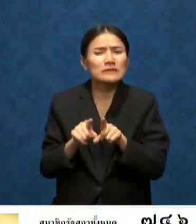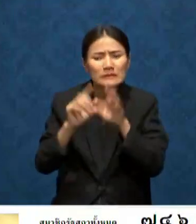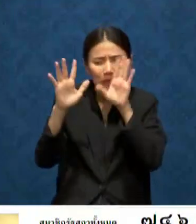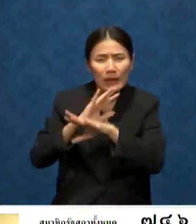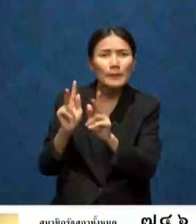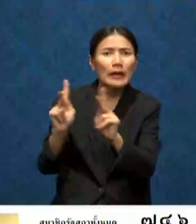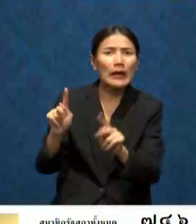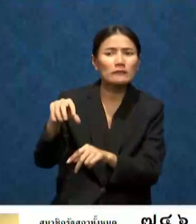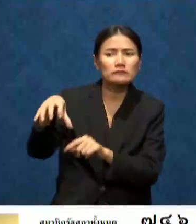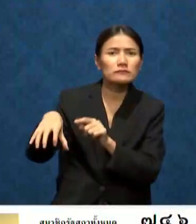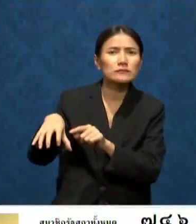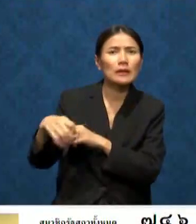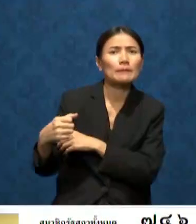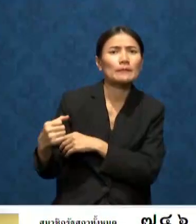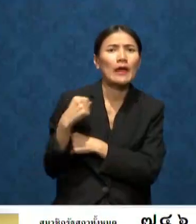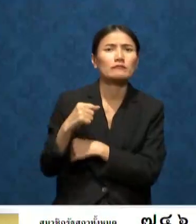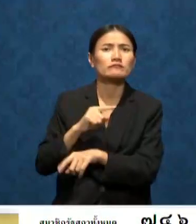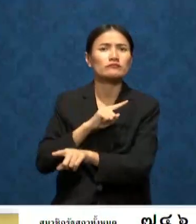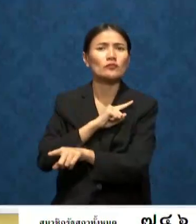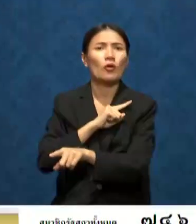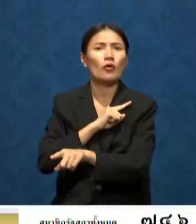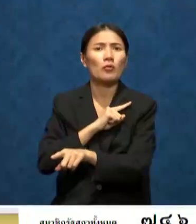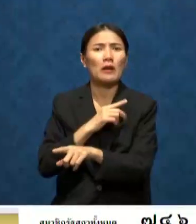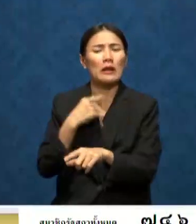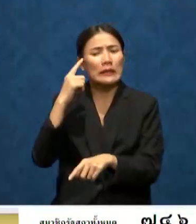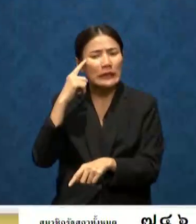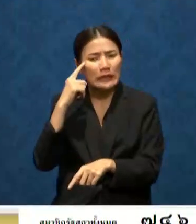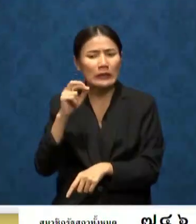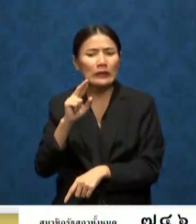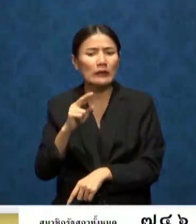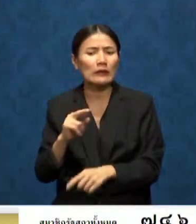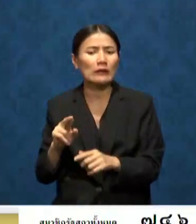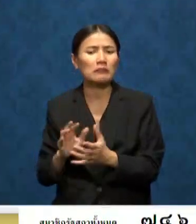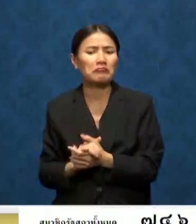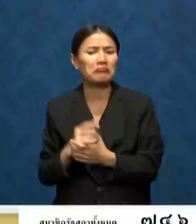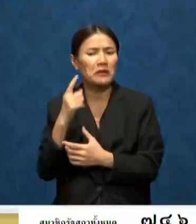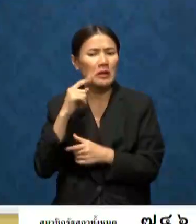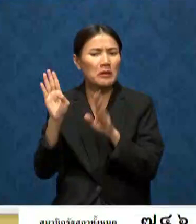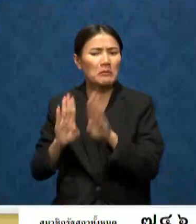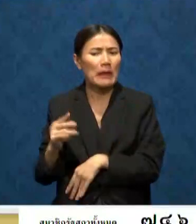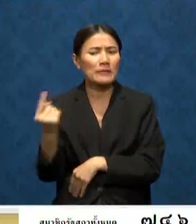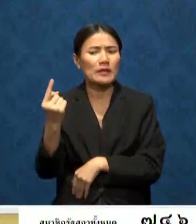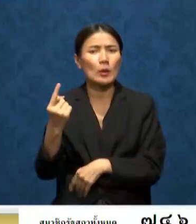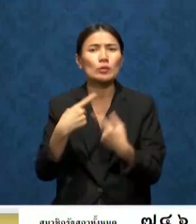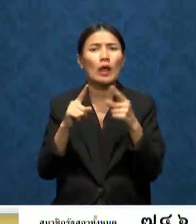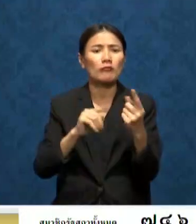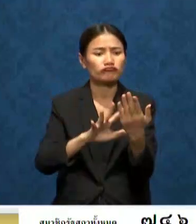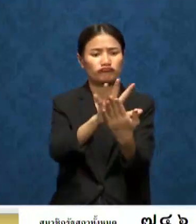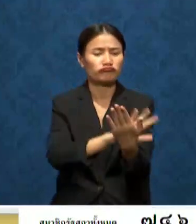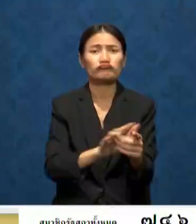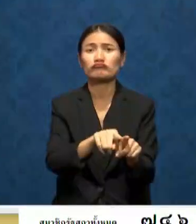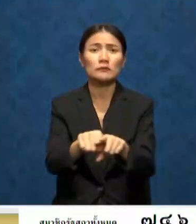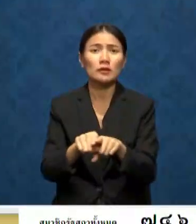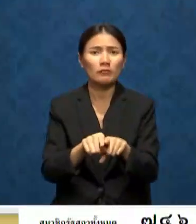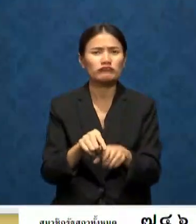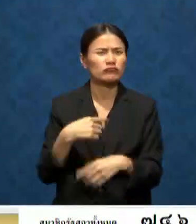ออกแบบกเงินการครั้งหนึ่เดียวแล้ใช้ทั่วประเทศน่าจะไม่เหมาะกับเหตุกณในปัจุบันมี